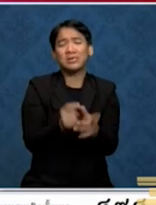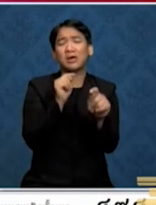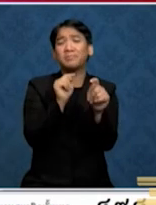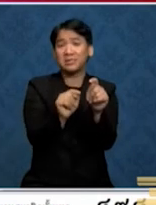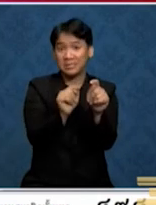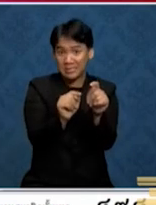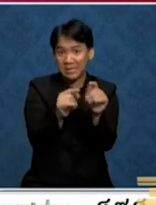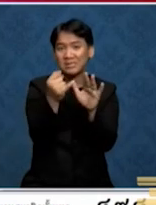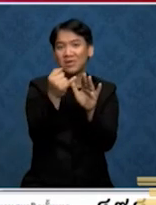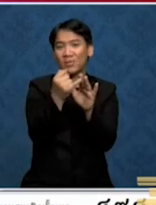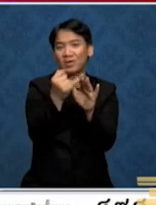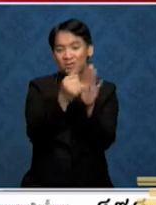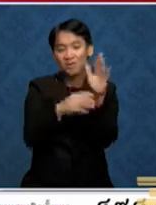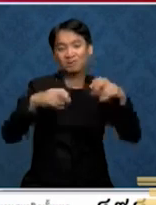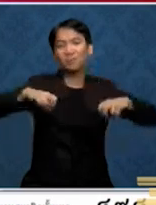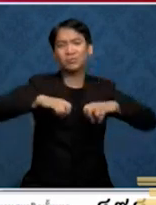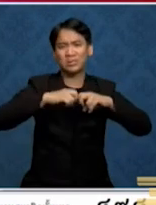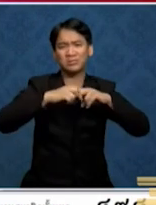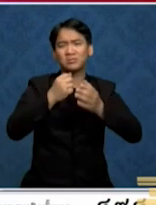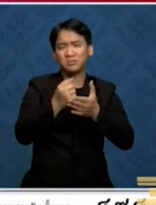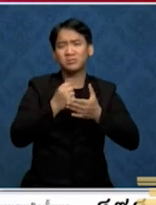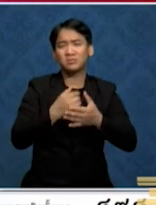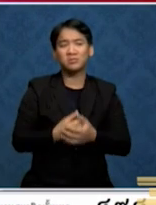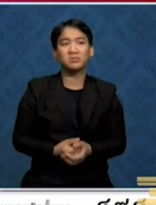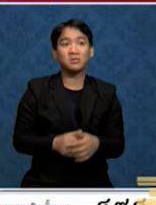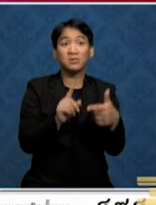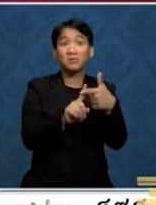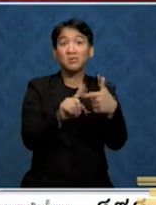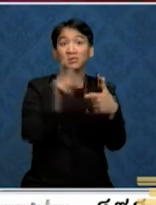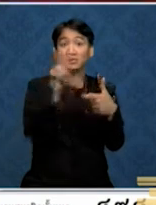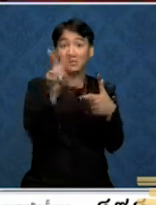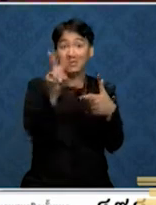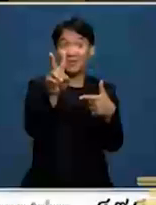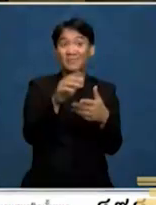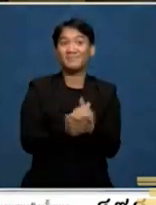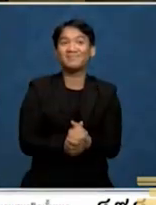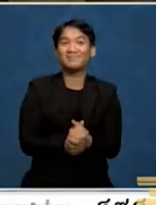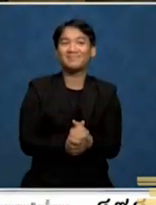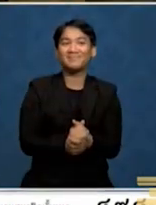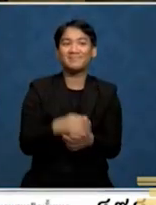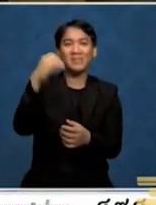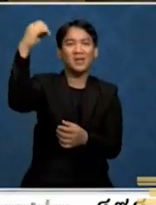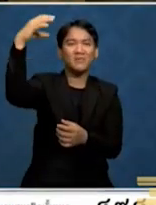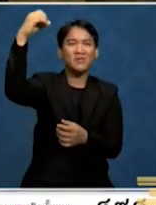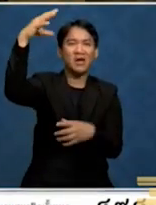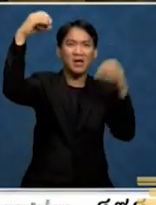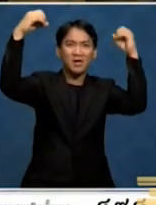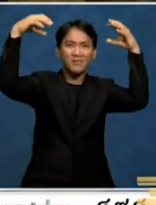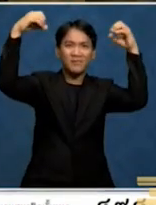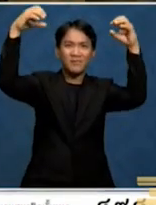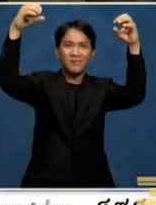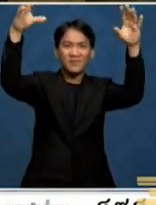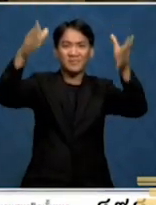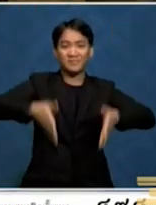เชษฐจังหวัดสุรินทร์ด้วยค่ะประเด็นที่2ขอไฟฟ้าสไลด์ลงได้เลยค่ะขอไฟฟ้าส่องสว่างบนทางหลว